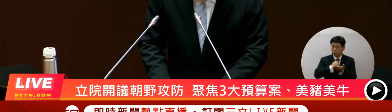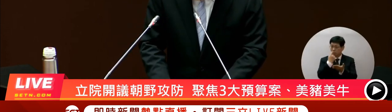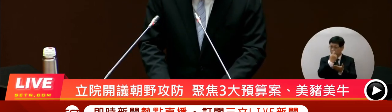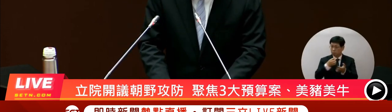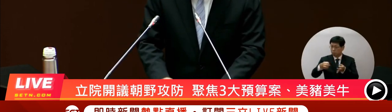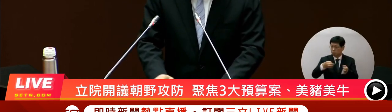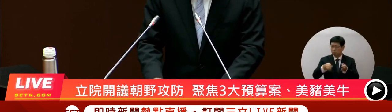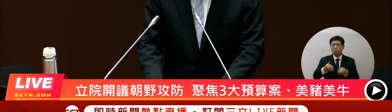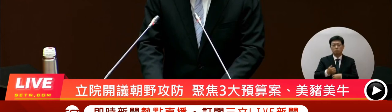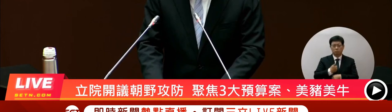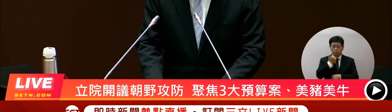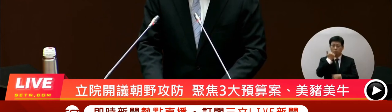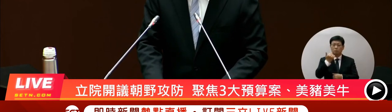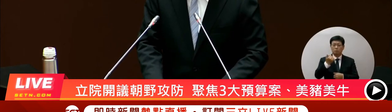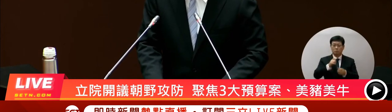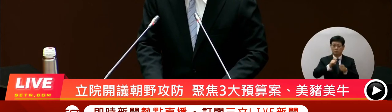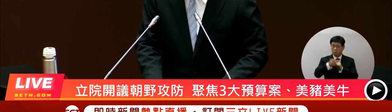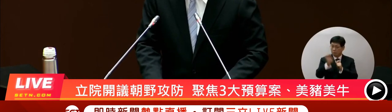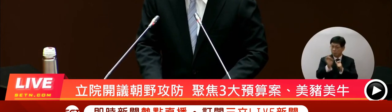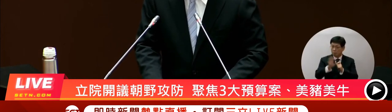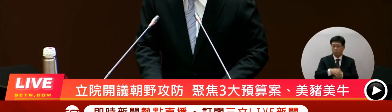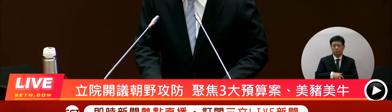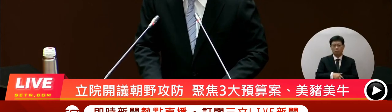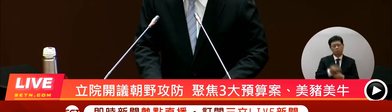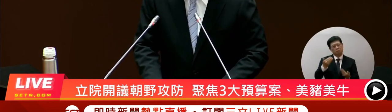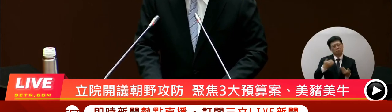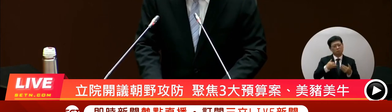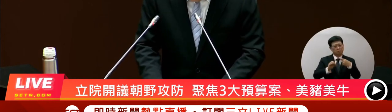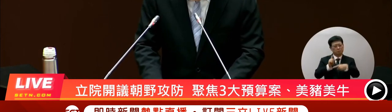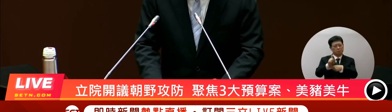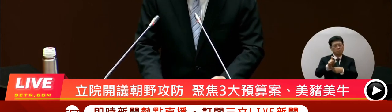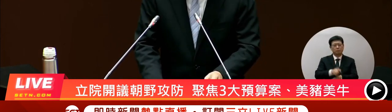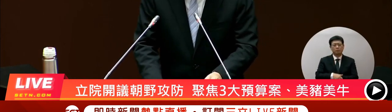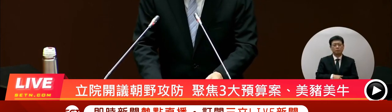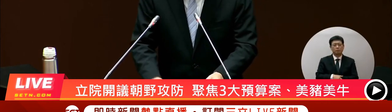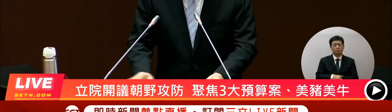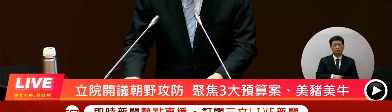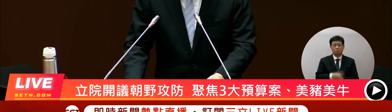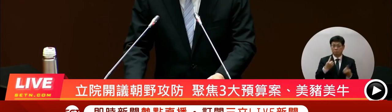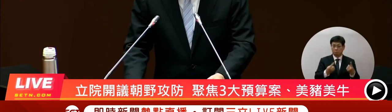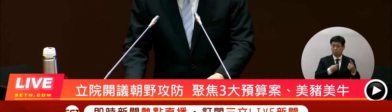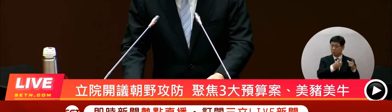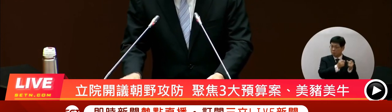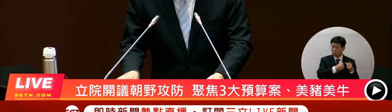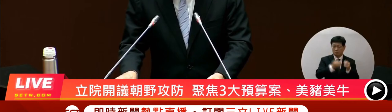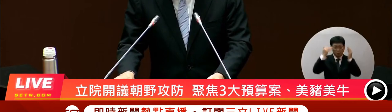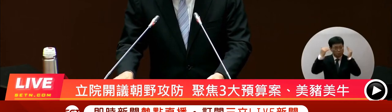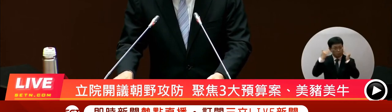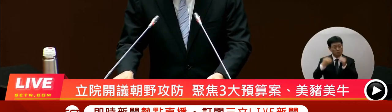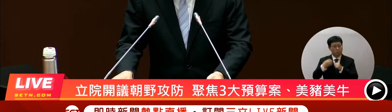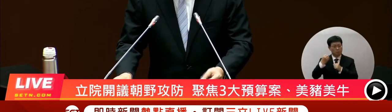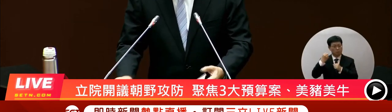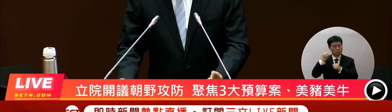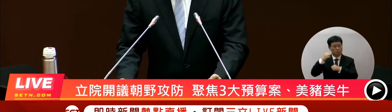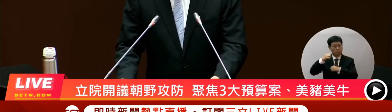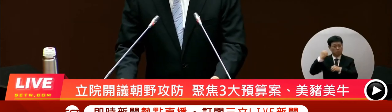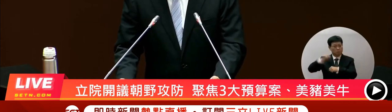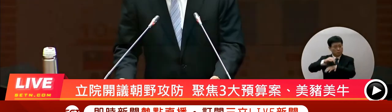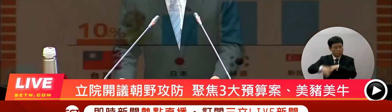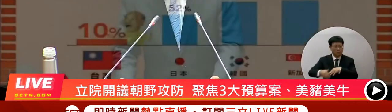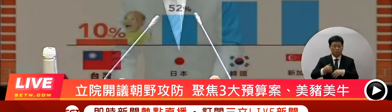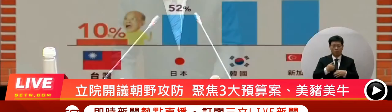可享受免关税优惠者只有10%，比起日本、韩国、新加坡等